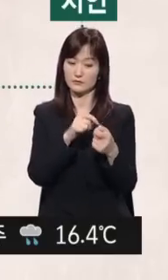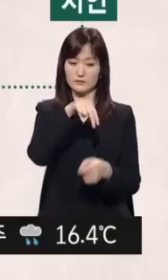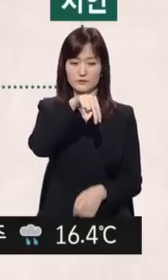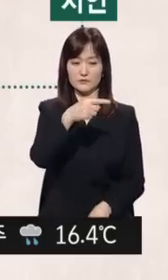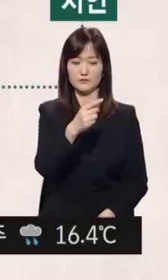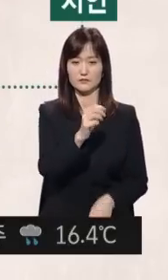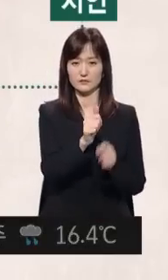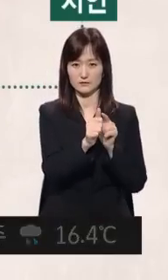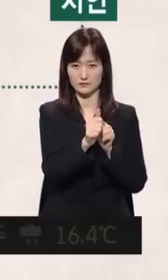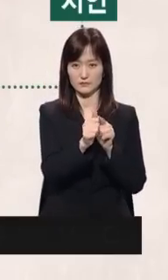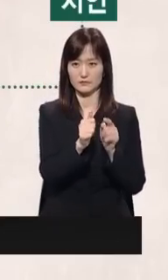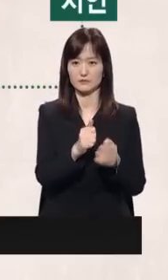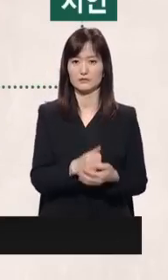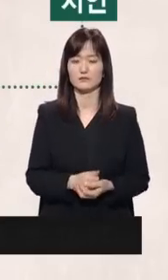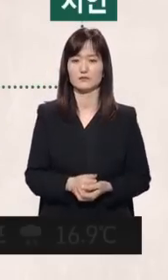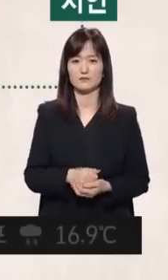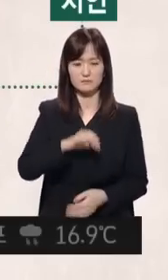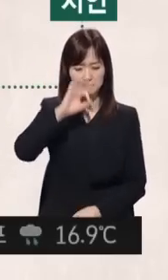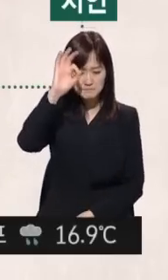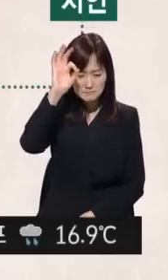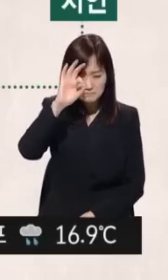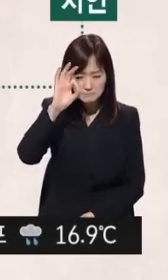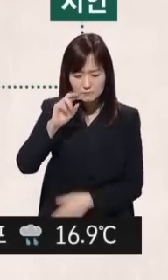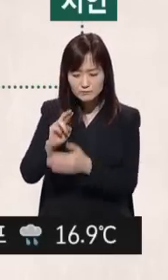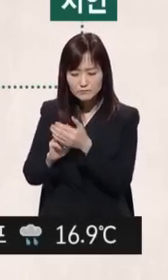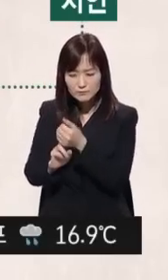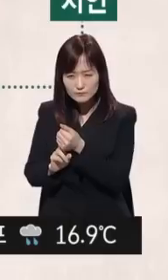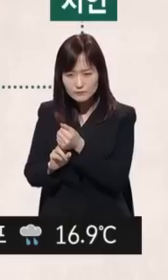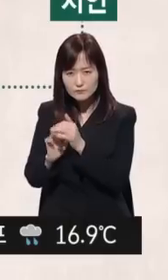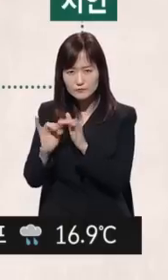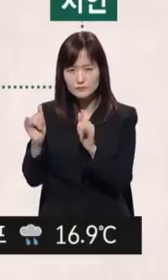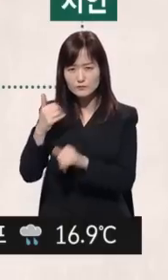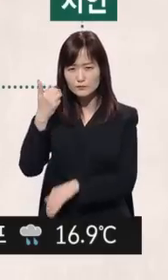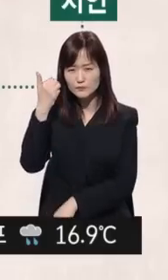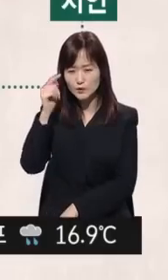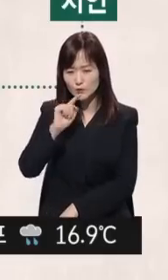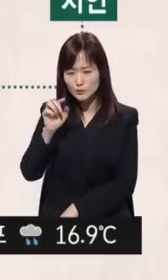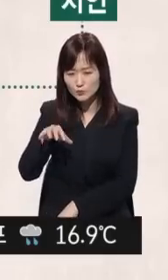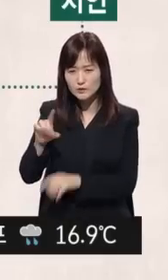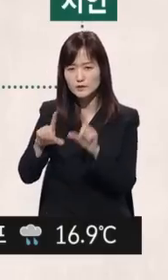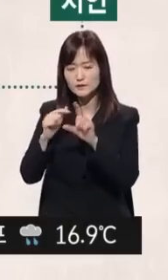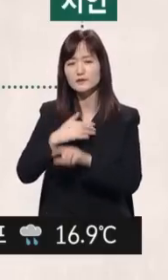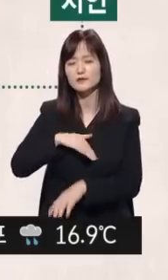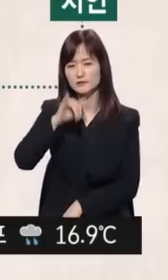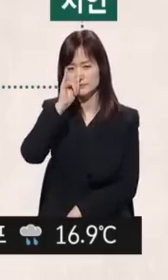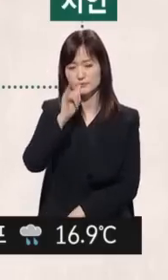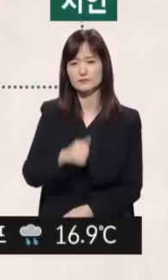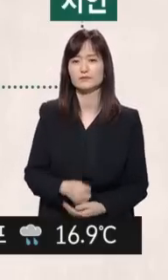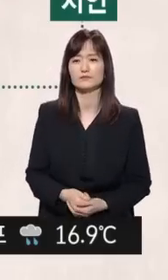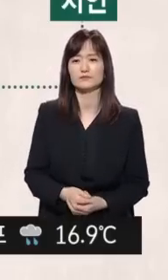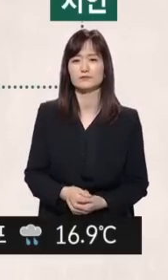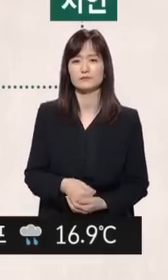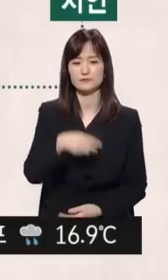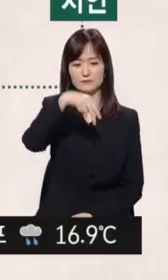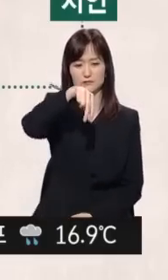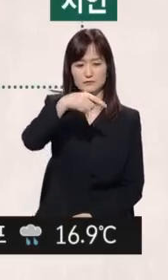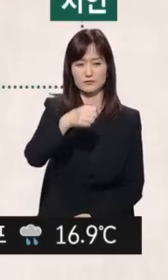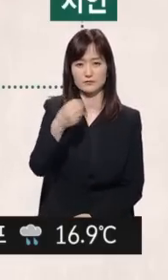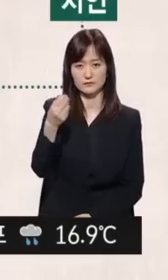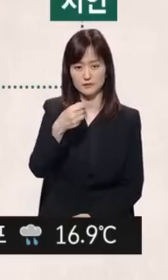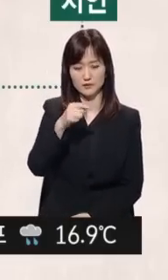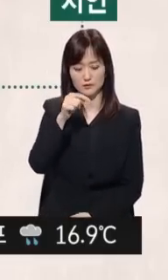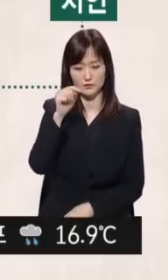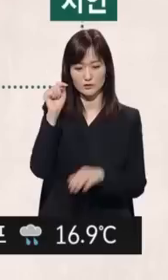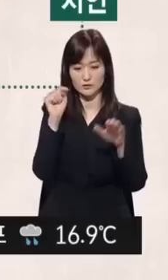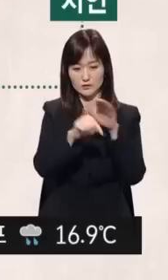송씨라는 사람이 있습니다이 송씨를 찾으면 잠적한 직원을 소집 파악을 할 수 있을 것이다 이렇게 생각하고이 솜씨가 자주 가던